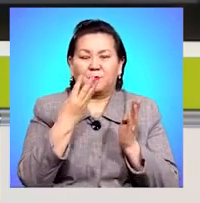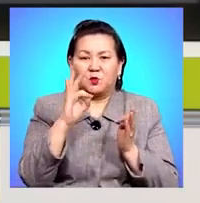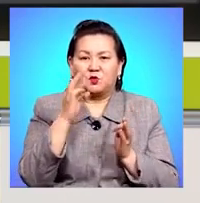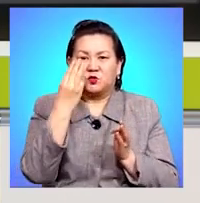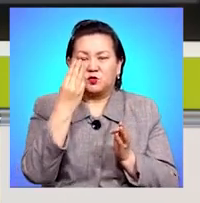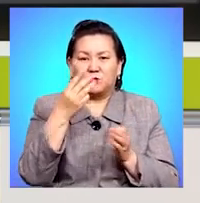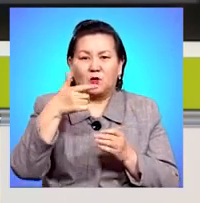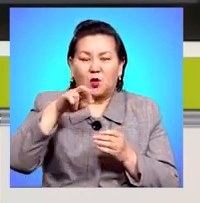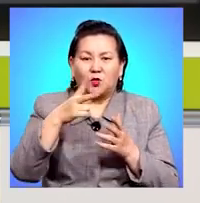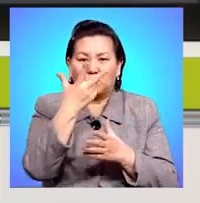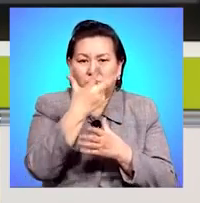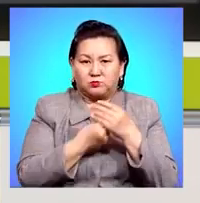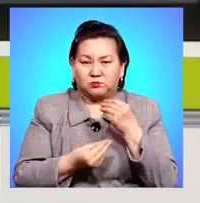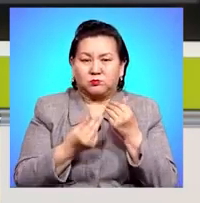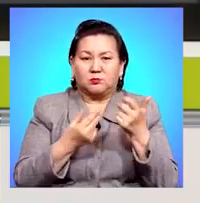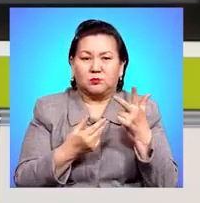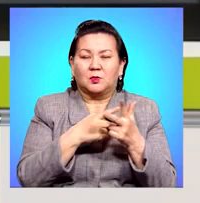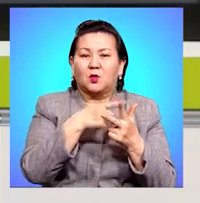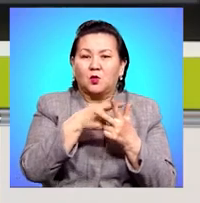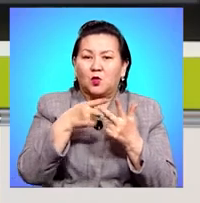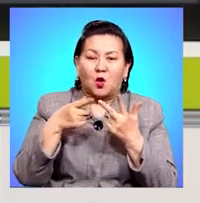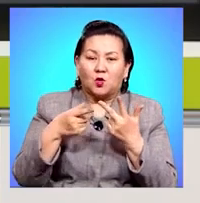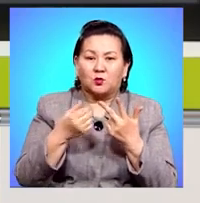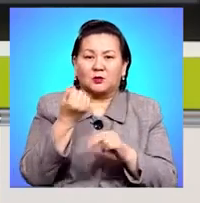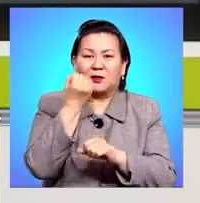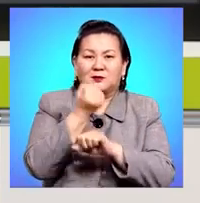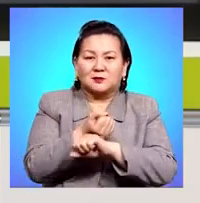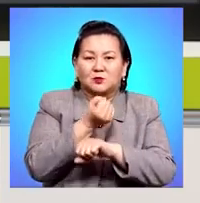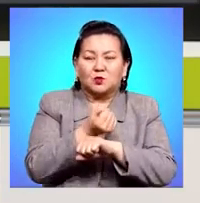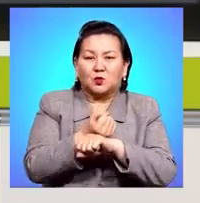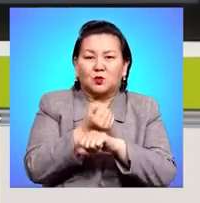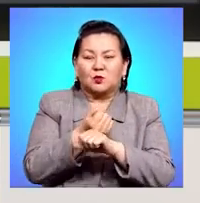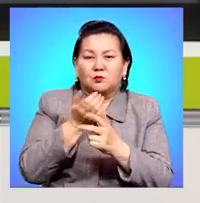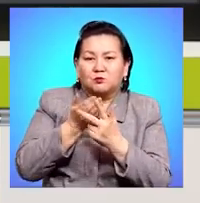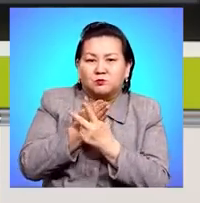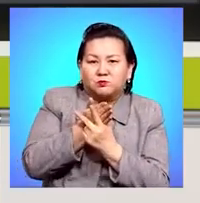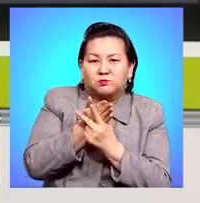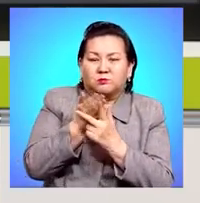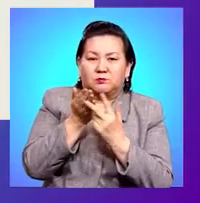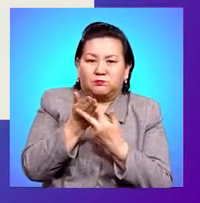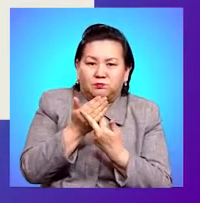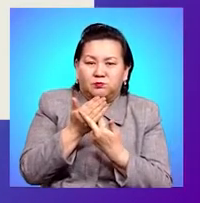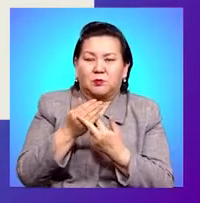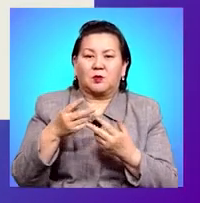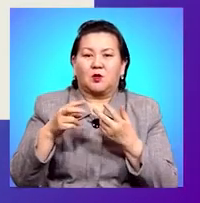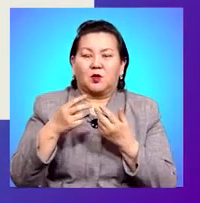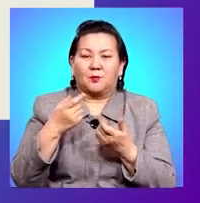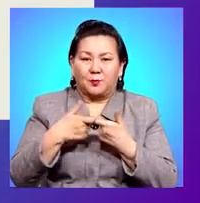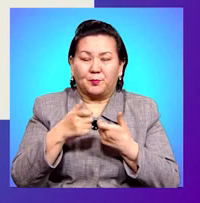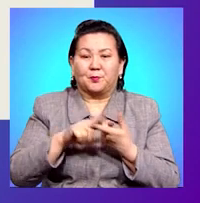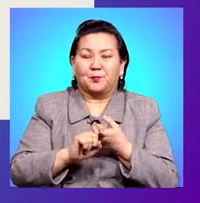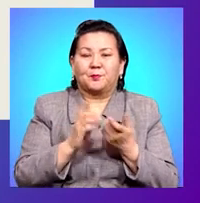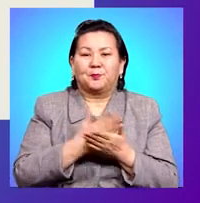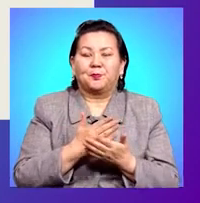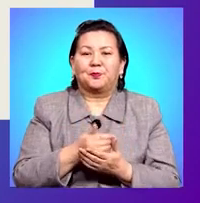гурван хэсгээс бүрдэх бөгөөд өөр хоорондоо чулуун өглөөргаар одоо холбогдсон байдаг. За данжуурын гэрэл